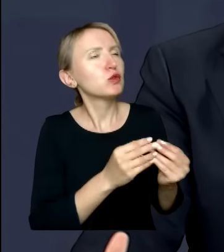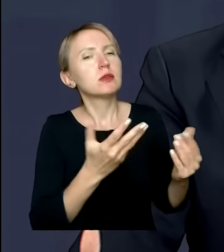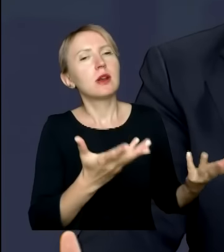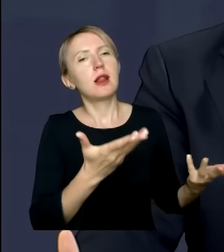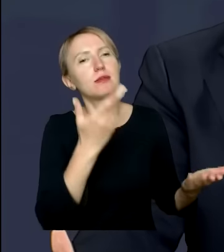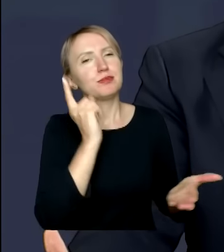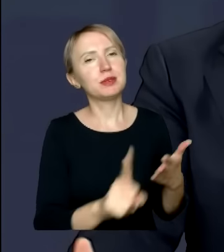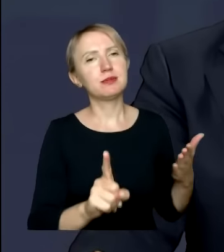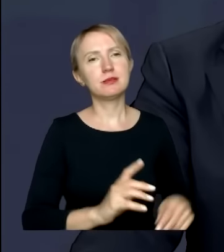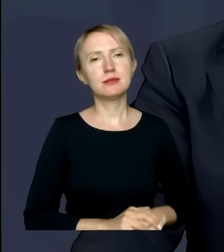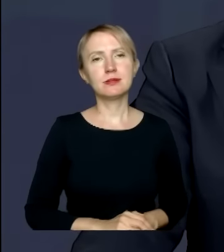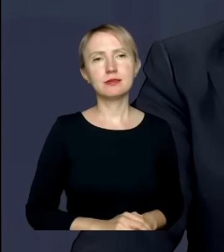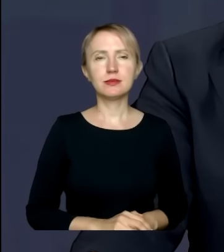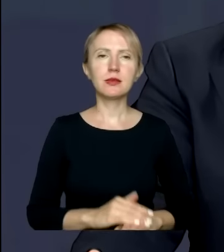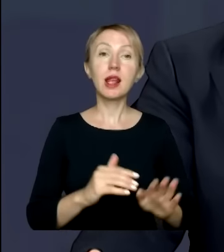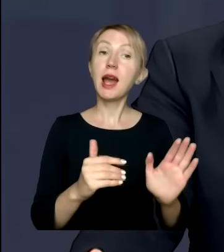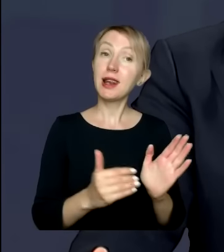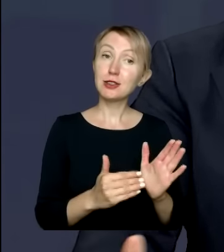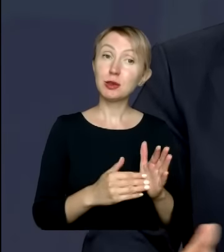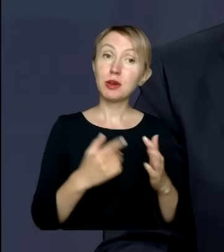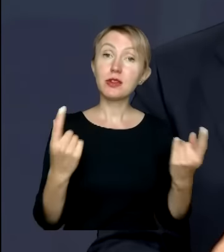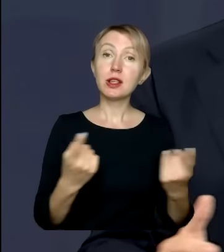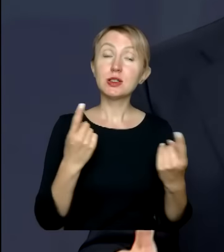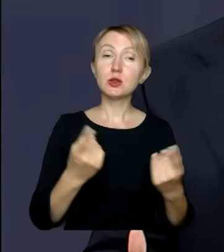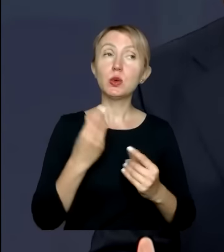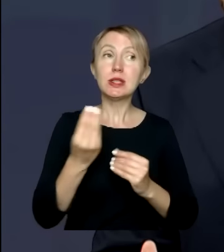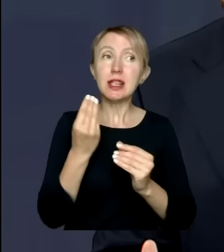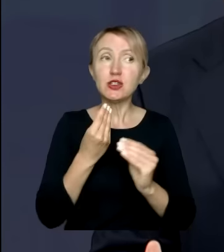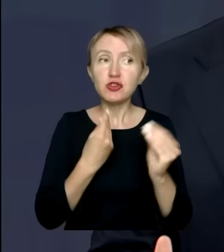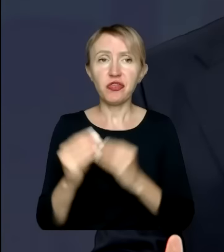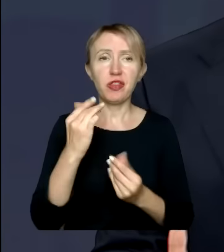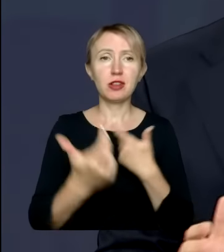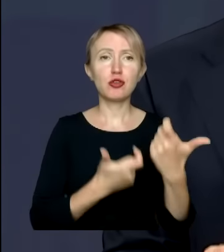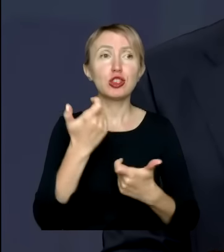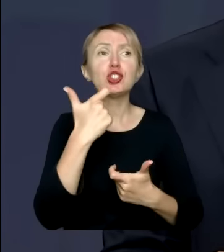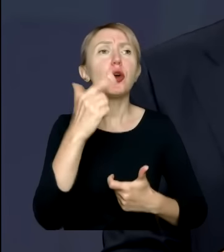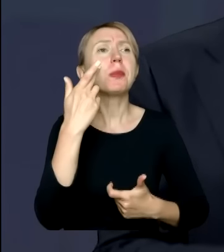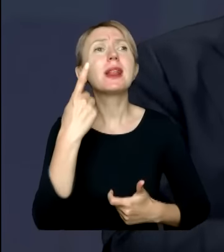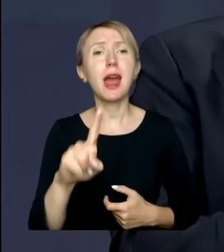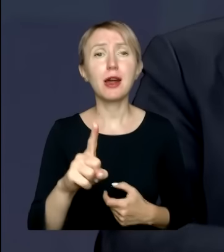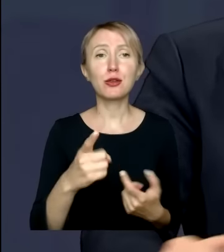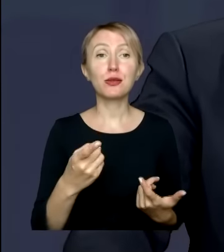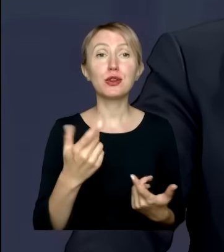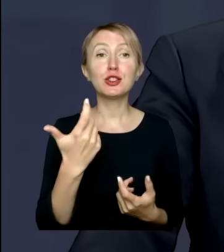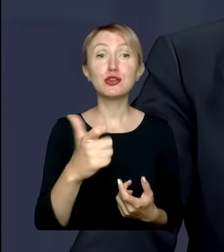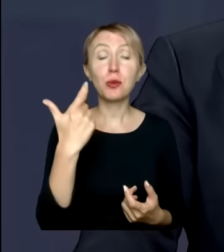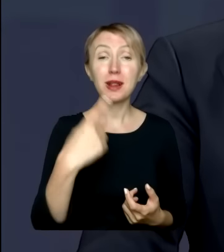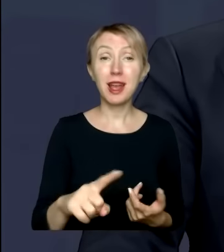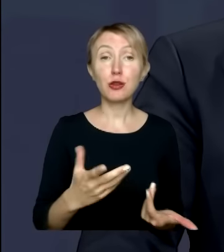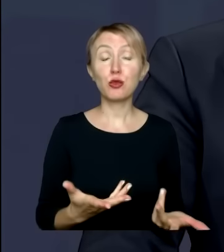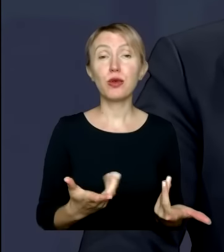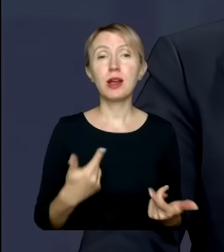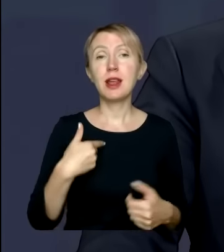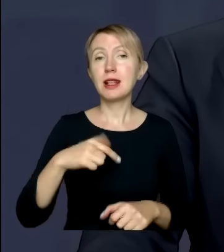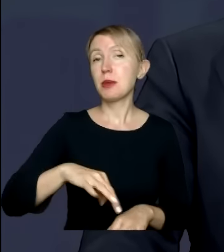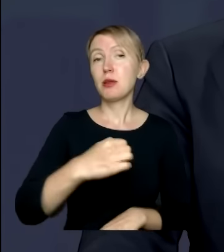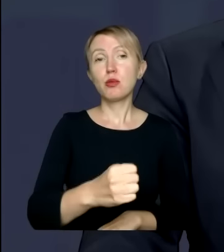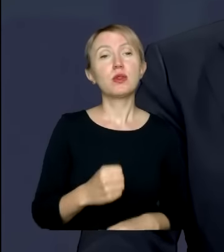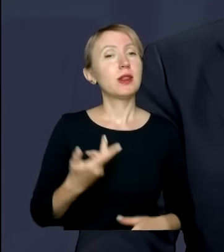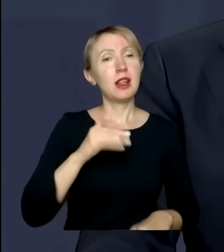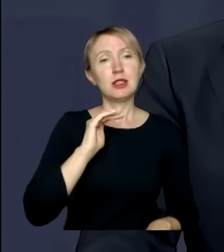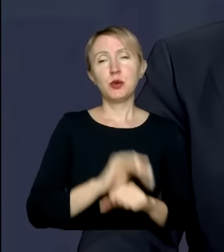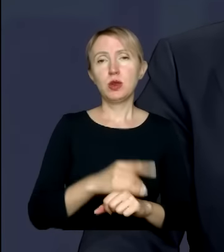trzeba wybić w takiej sytuacji piłkę jeszcze dalej więc jest 100 miliardów i w te 100 miliardów ja tutaj się z panem posłem nie zgodzę w jednej kwestii